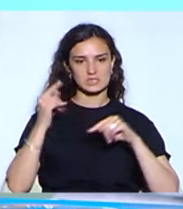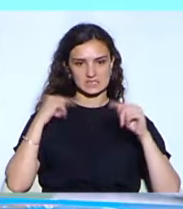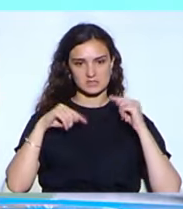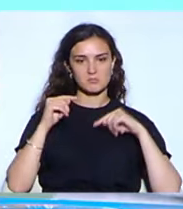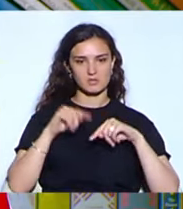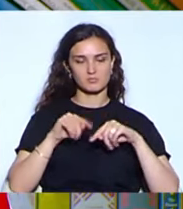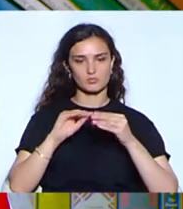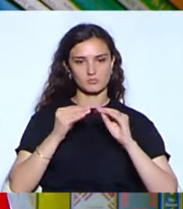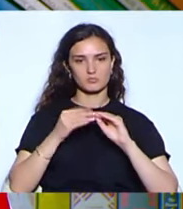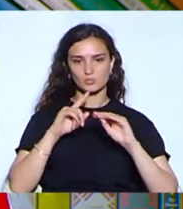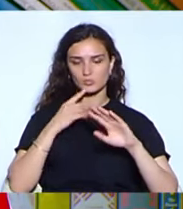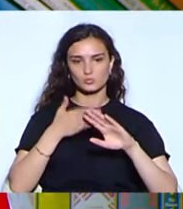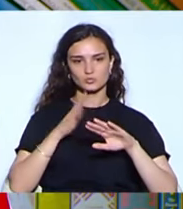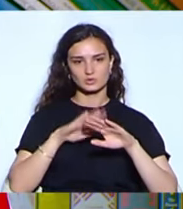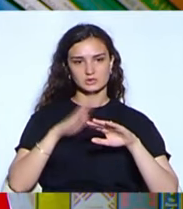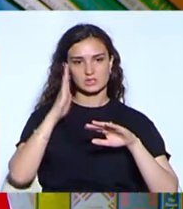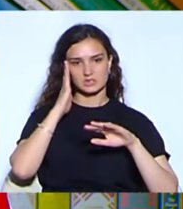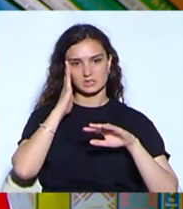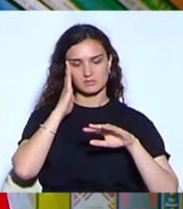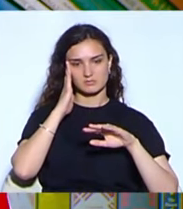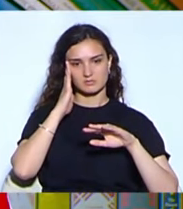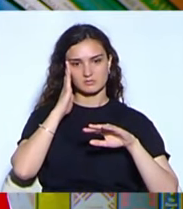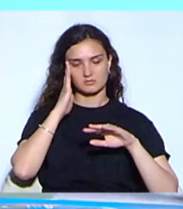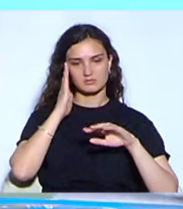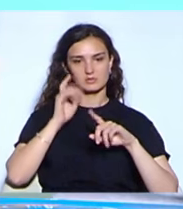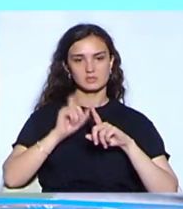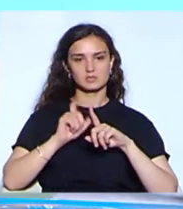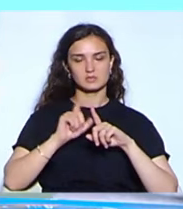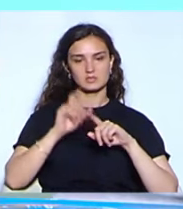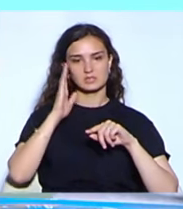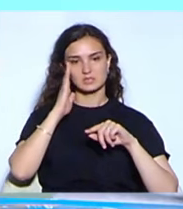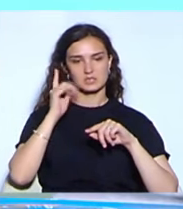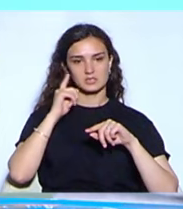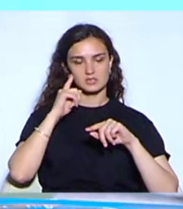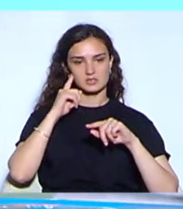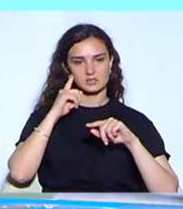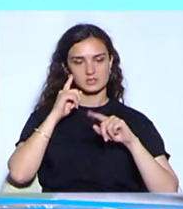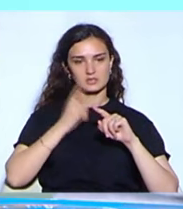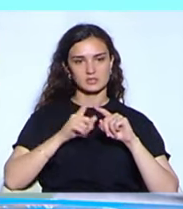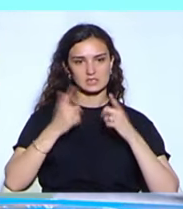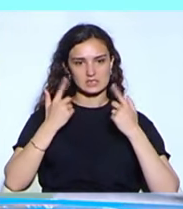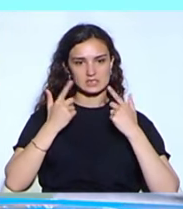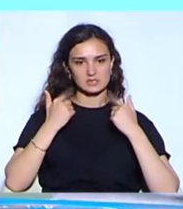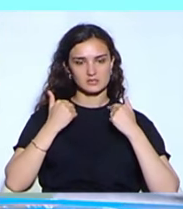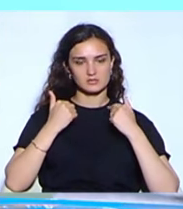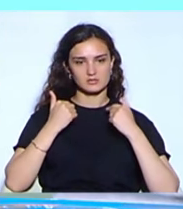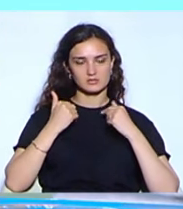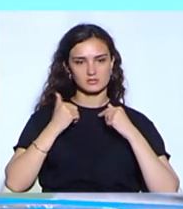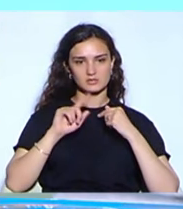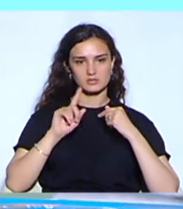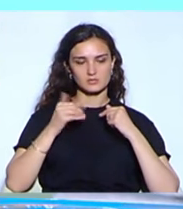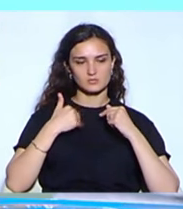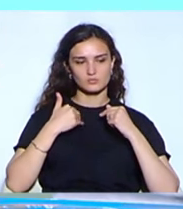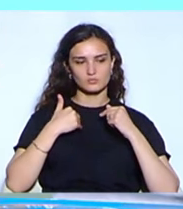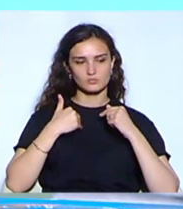მოქმედებს, უჭირს დაძინება, სიტყვა ძილს რომ გაიგებს, ისტერიკულად ტირის, რაღაცნაირად